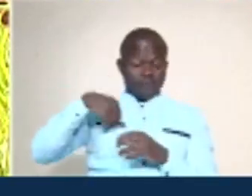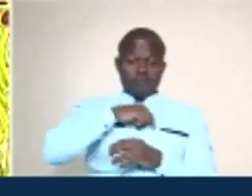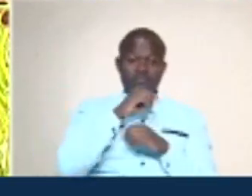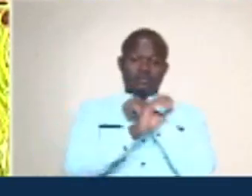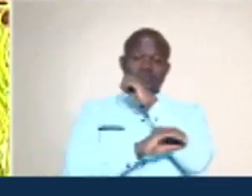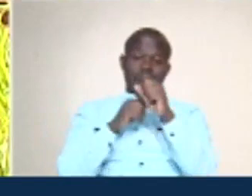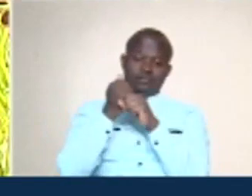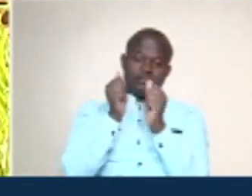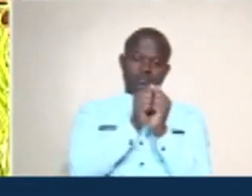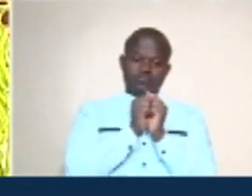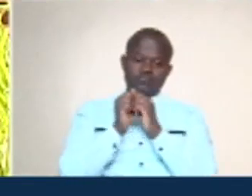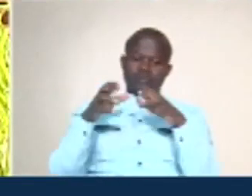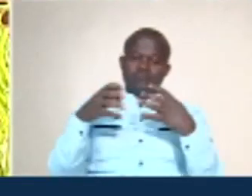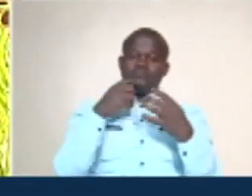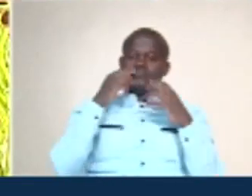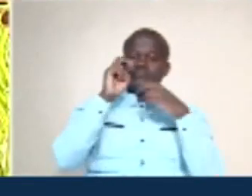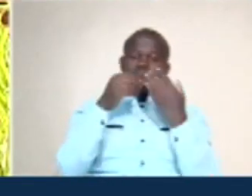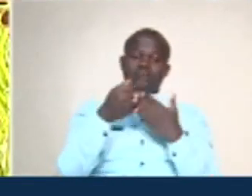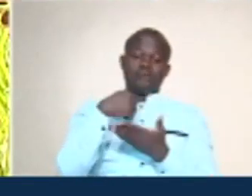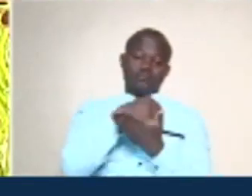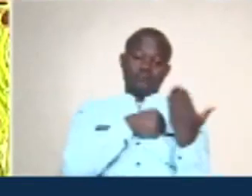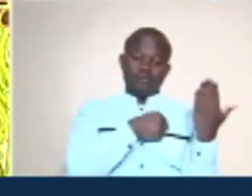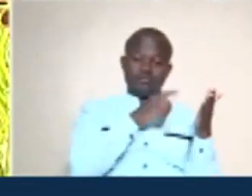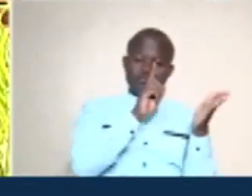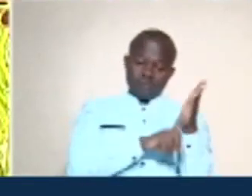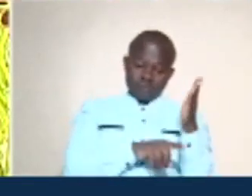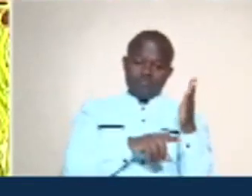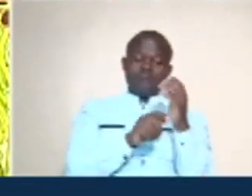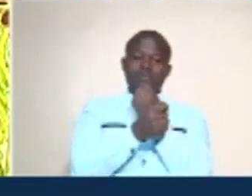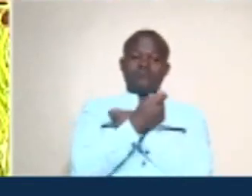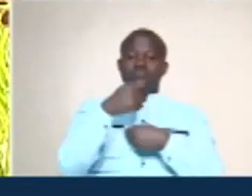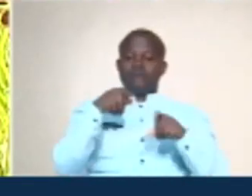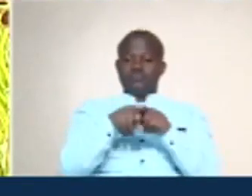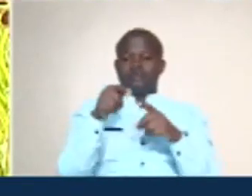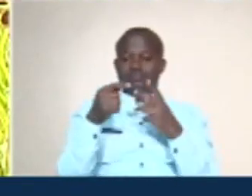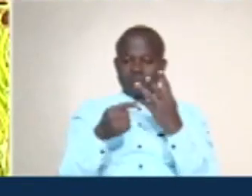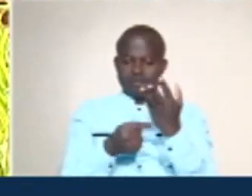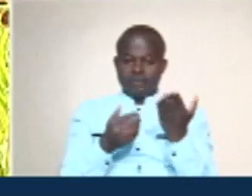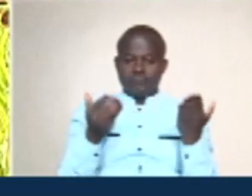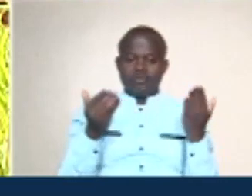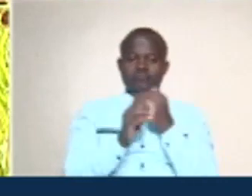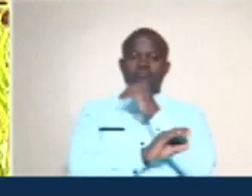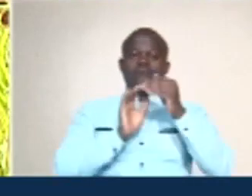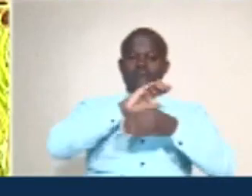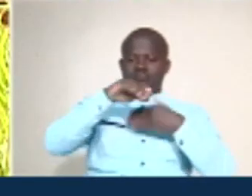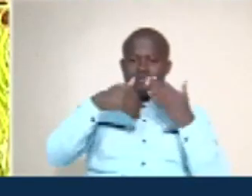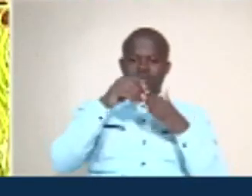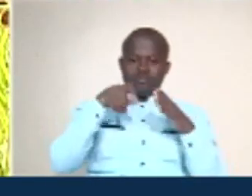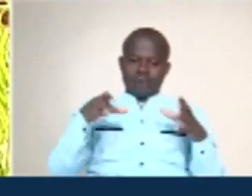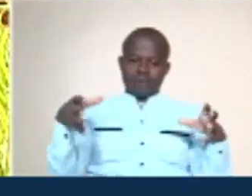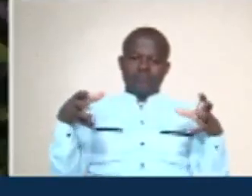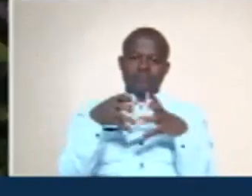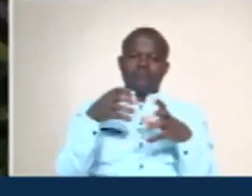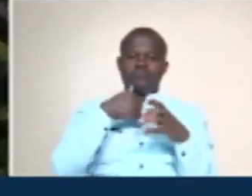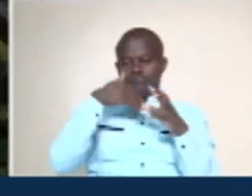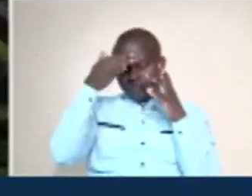ibihugu byishyize hamwe bikavuga batireka niki tukigire nk'ikintu ibihugu byose bigomba guhuriraho